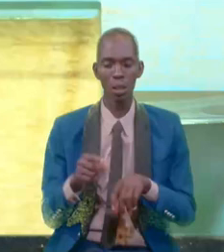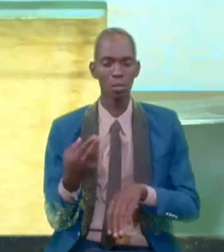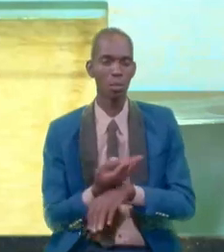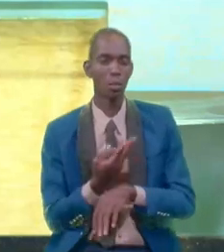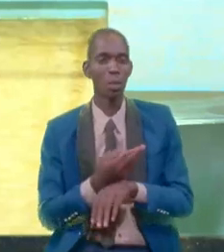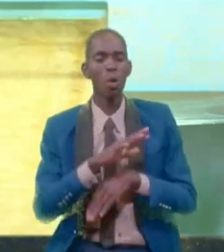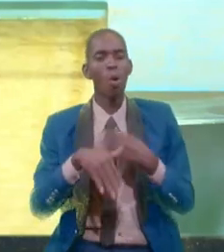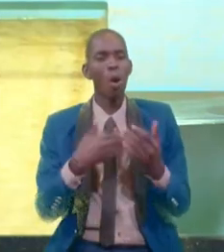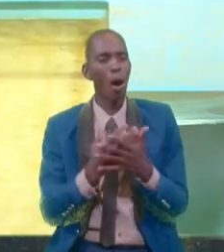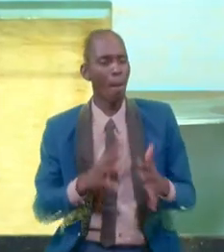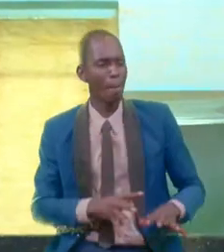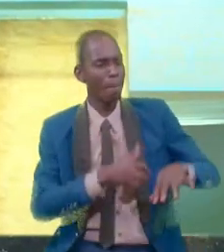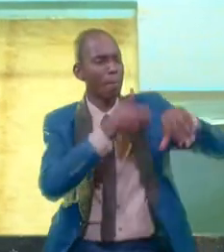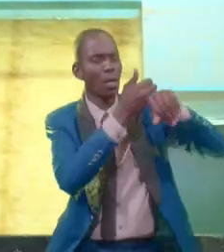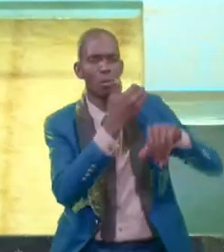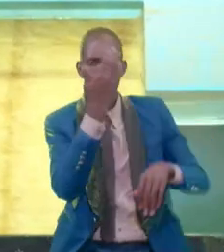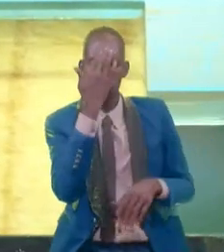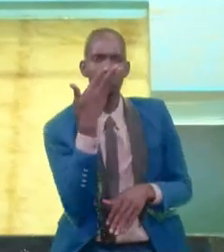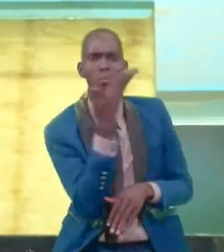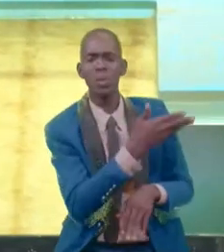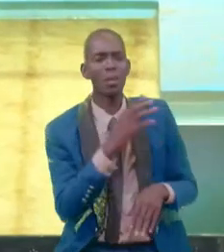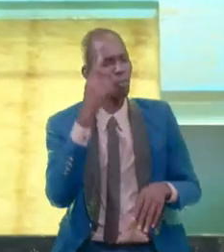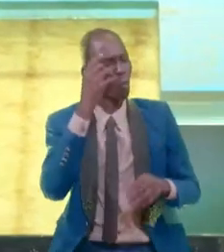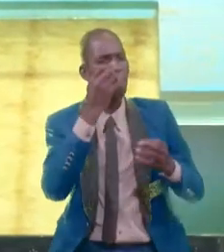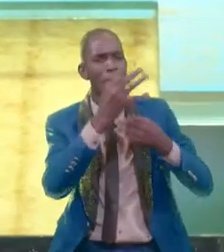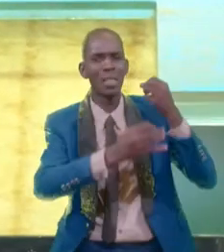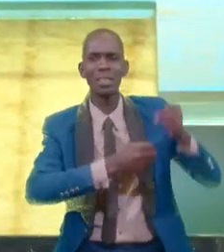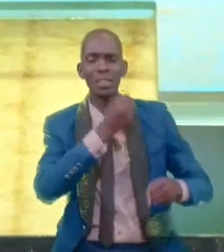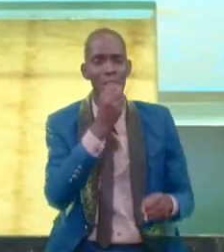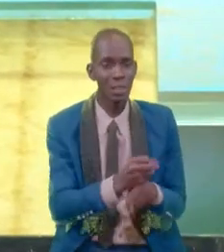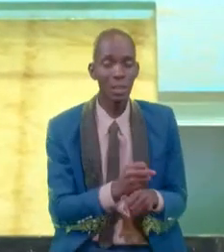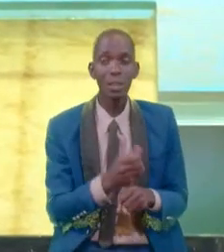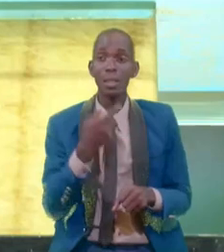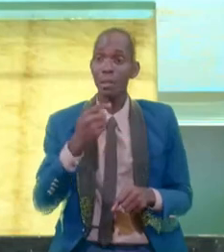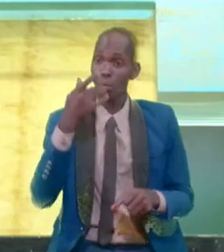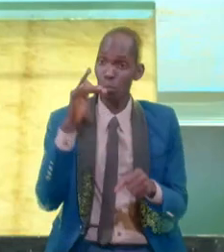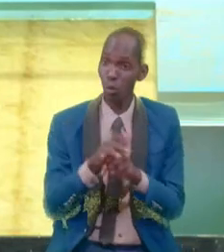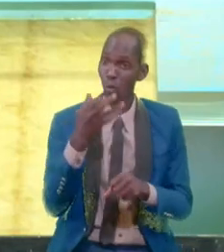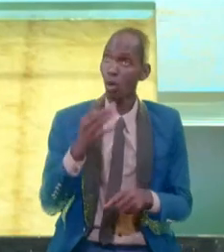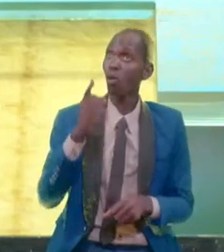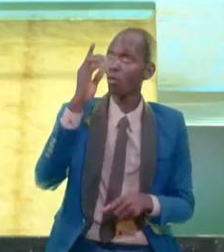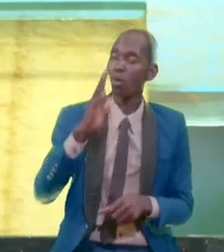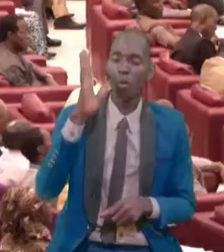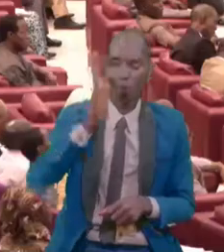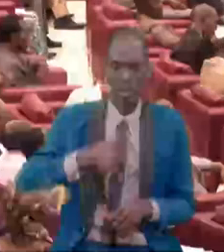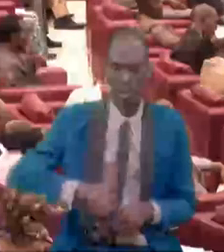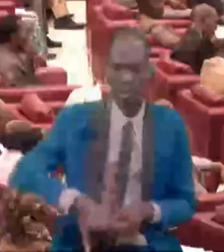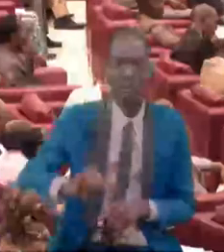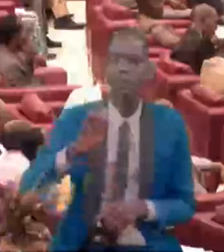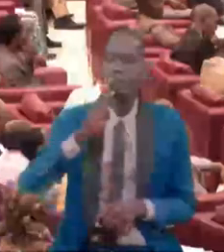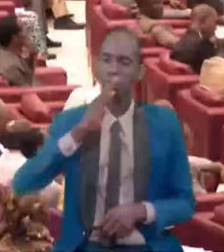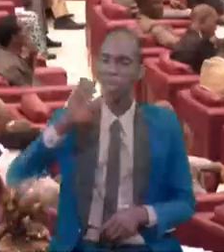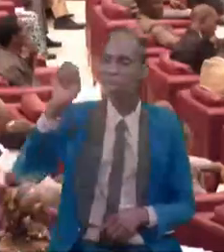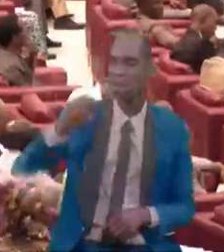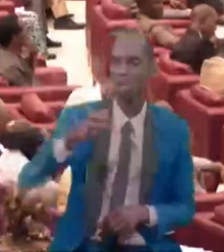qu'un rocher. Les montagnes qui étaient là depuis des années, même après que ces montagnes ne seront pas là, la promesse de Dieu sera toujours oui et amen